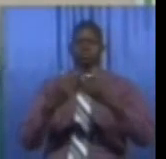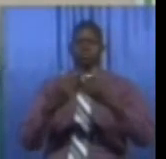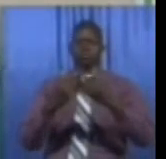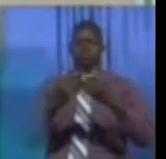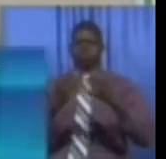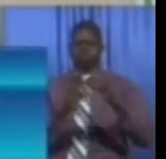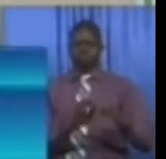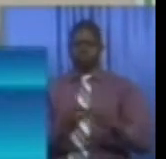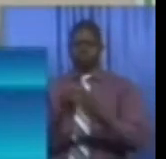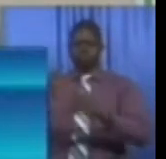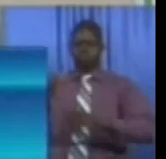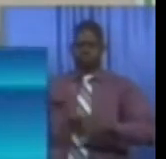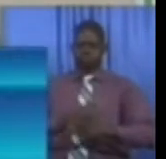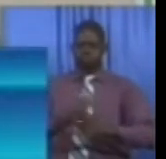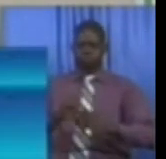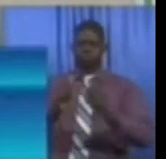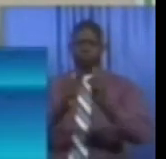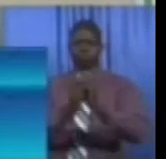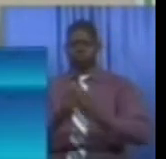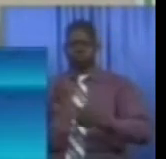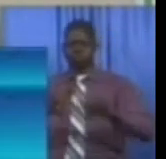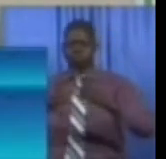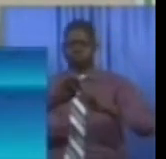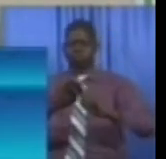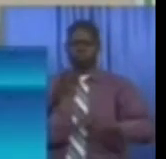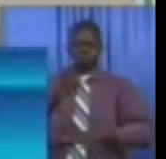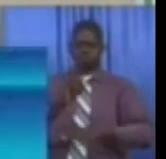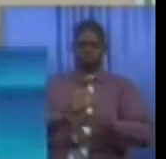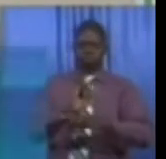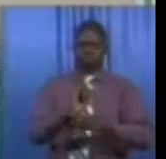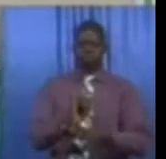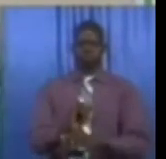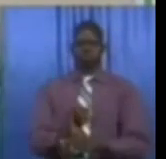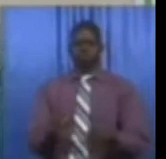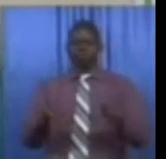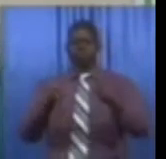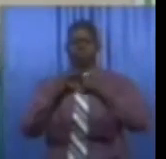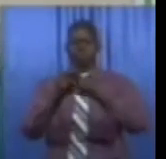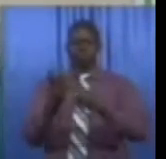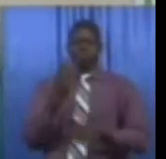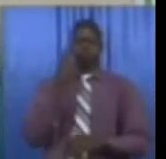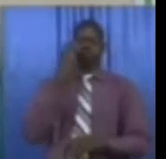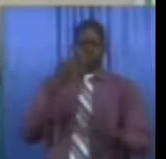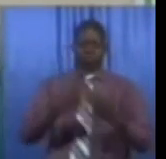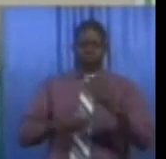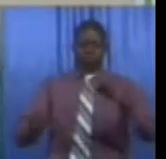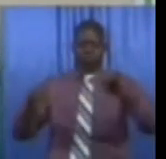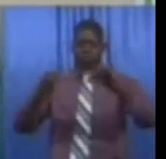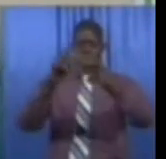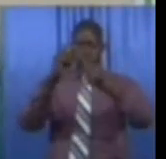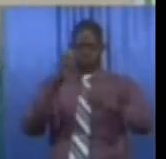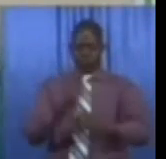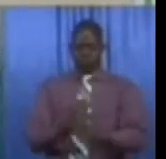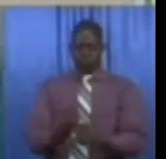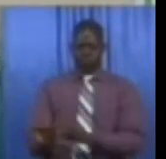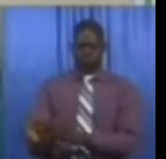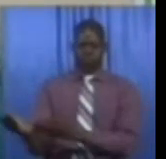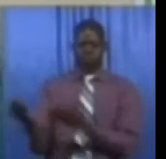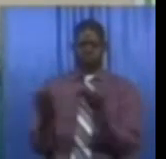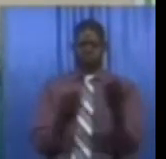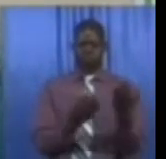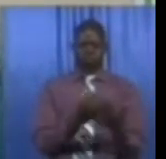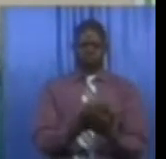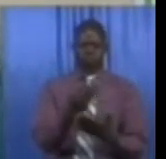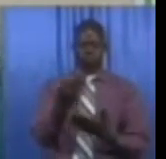des relations d'affaires avec leurs homologues ivoiriens, mais aussi de voir dans quelle mesure nous pouvons travailler à faire venir des